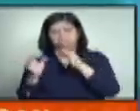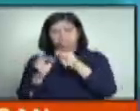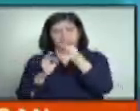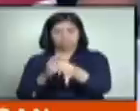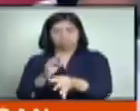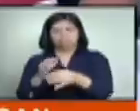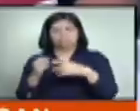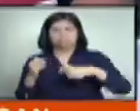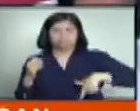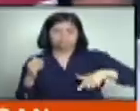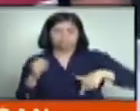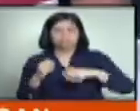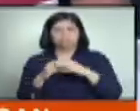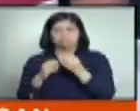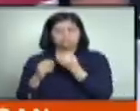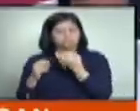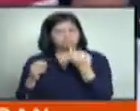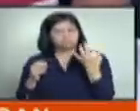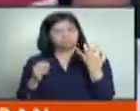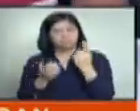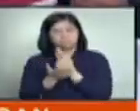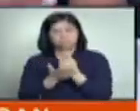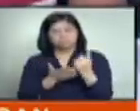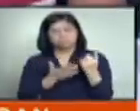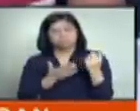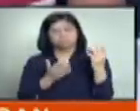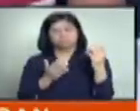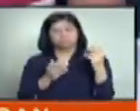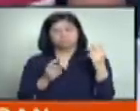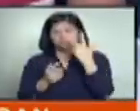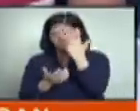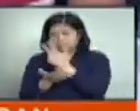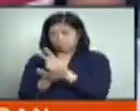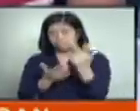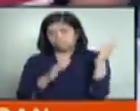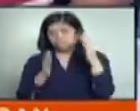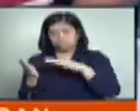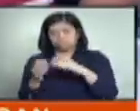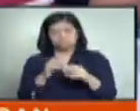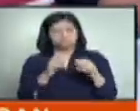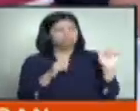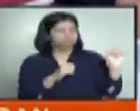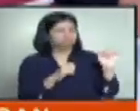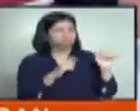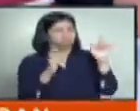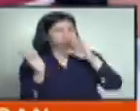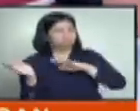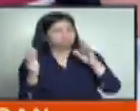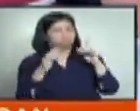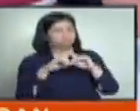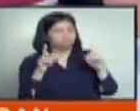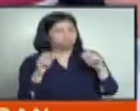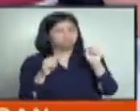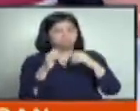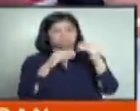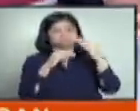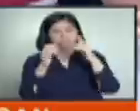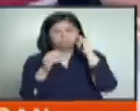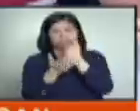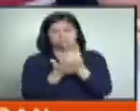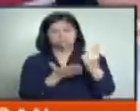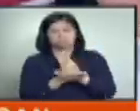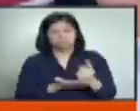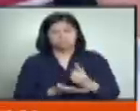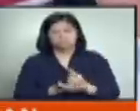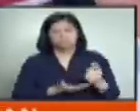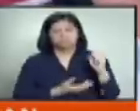lang. Ilang linggo? Tatlo na po. Tatlong linggo na? Oo, puro paasa. Kasi dapat pag sa construction, alam ko, linggo-linggo